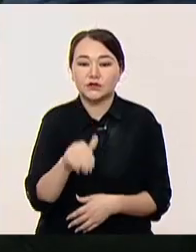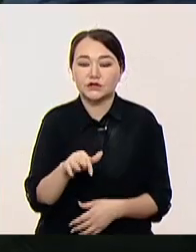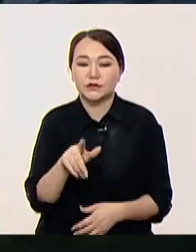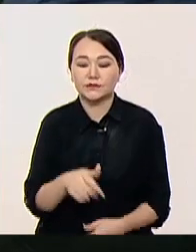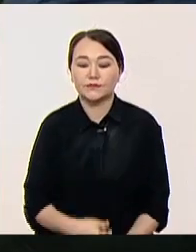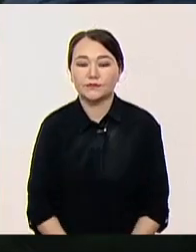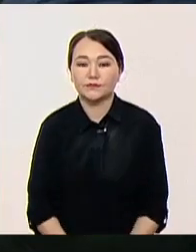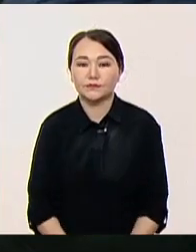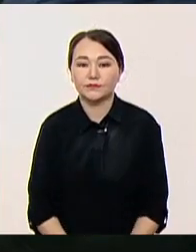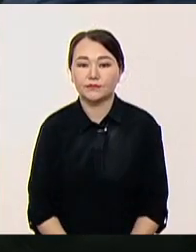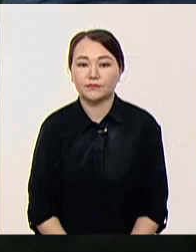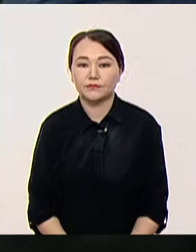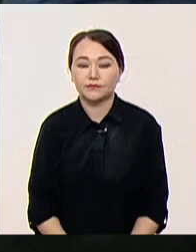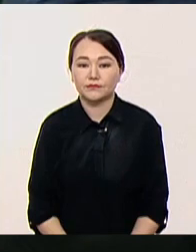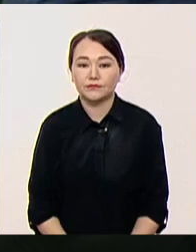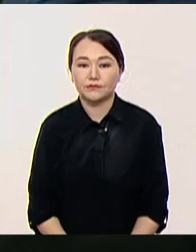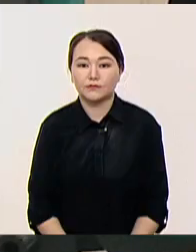тенге.